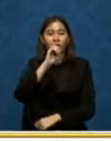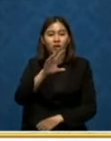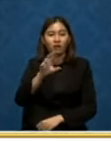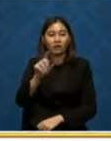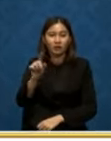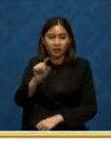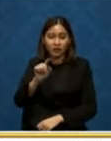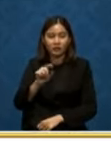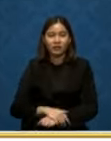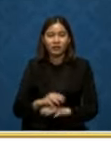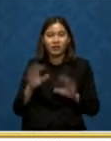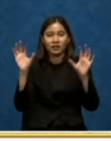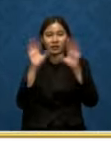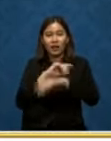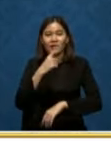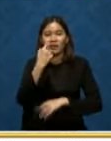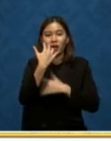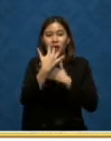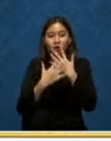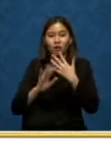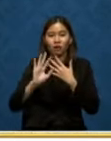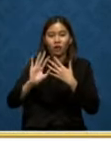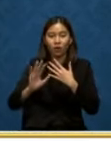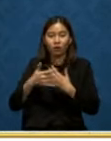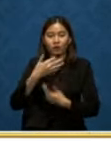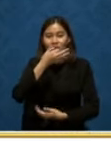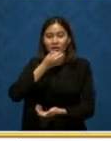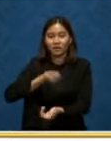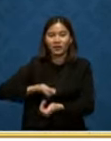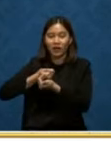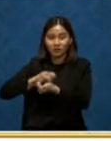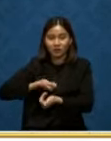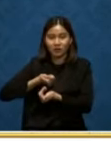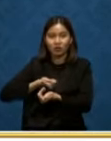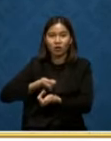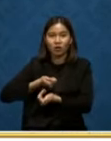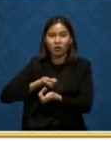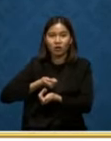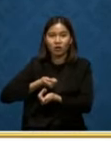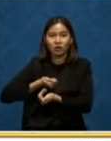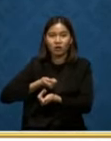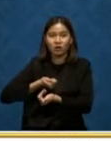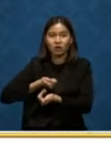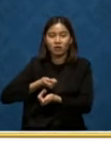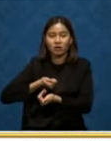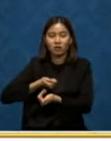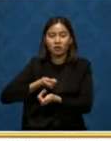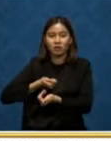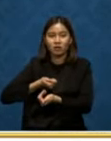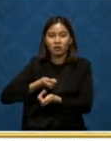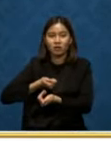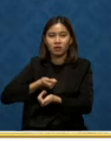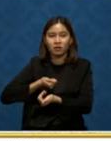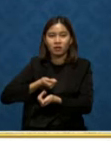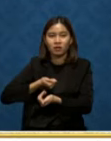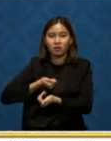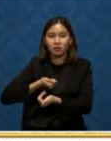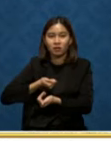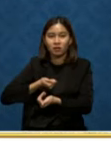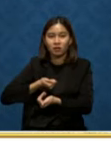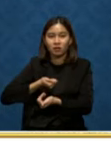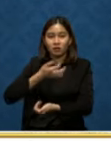เหมือนกับสายเลือดของพี่น้องชาวเกษตรกรเหมือนกับสายเลือดของพี่น้องนะครับชาว